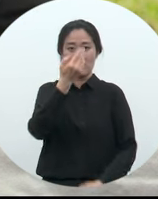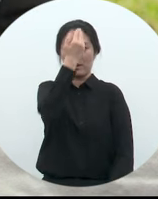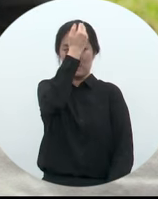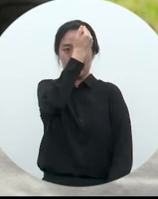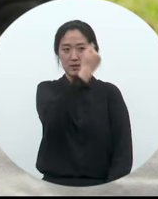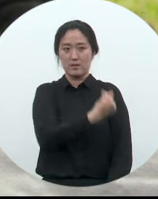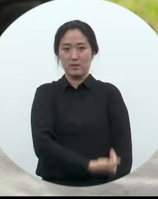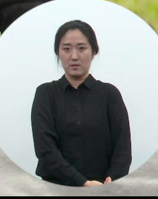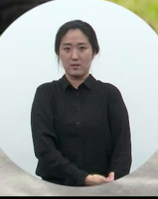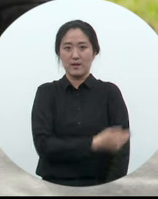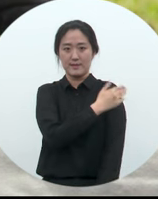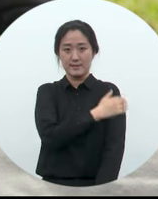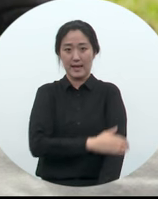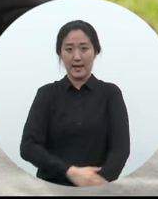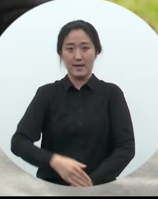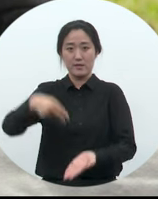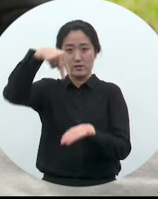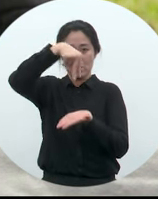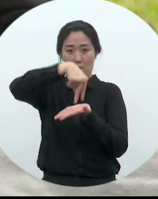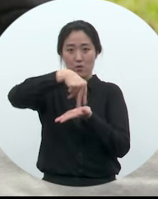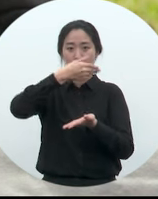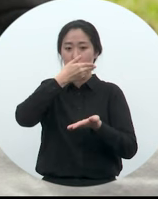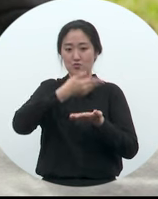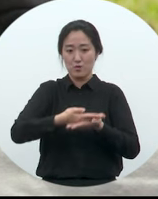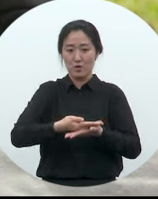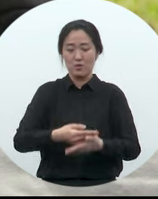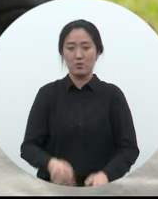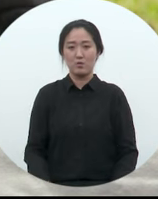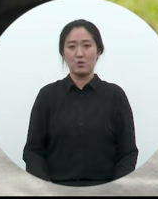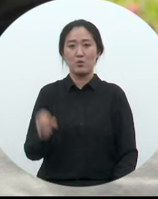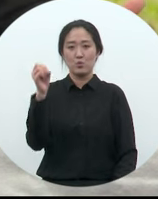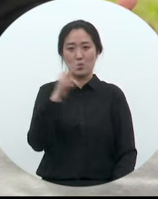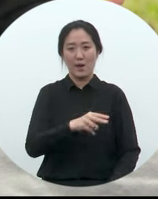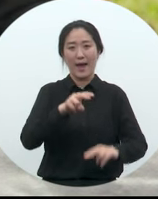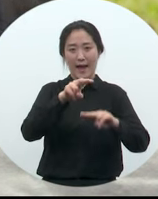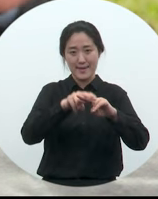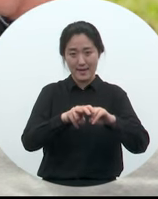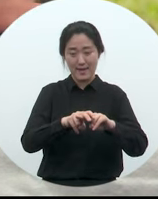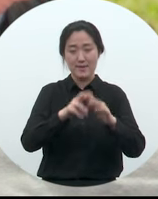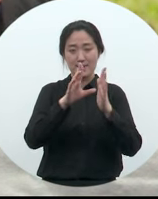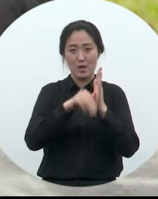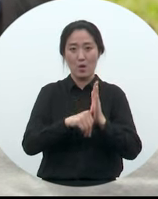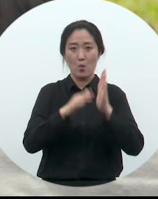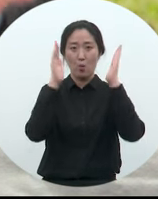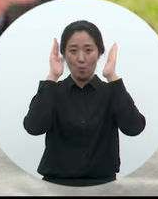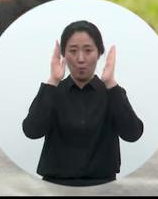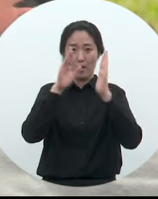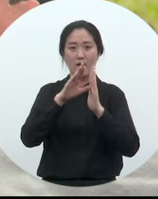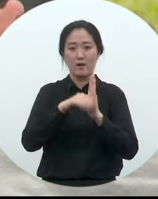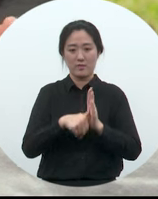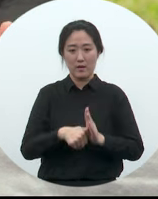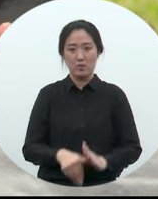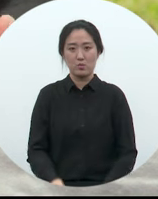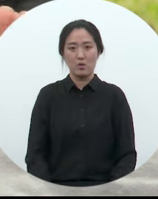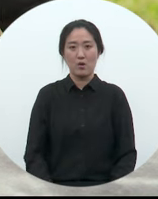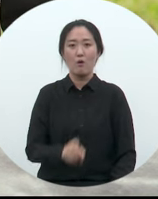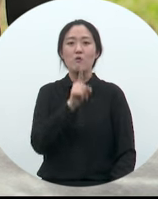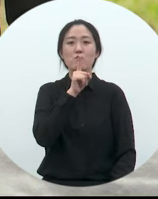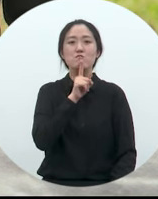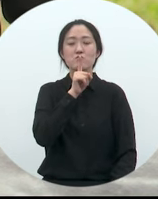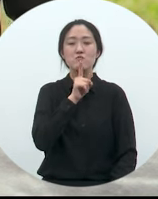발목, 이렇게 일직선으로 잘서 있는 것이 중요하겠고요. 앉아 있을 때 공부를 할 때나 PC를 할